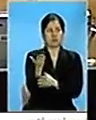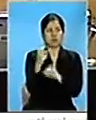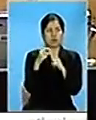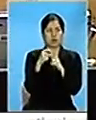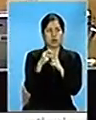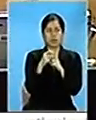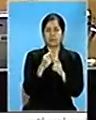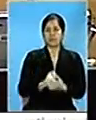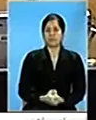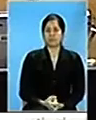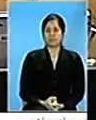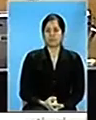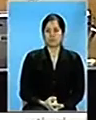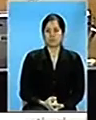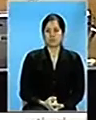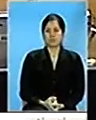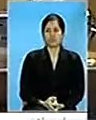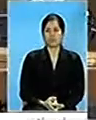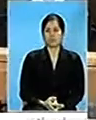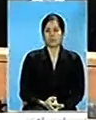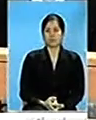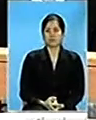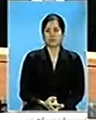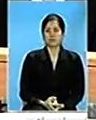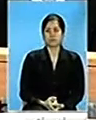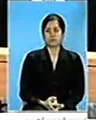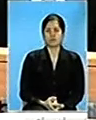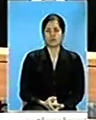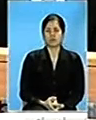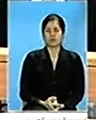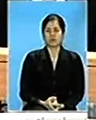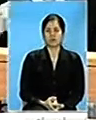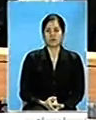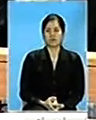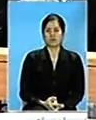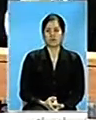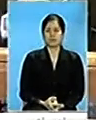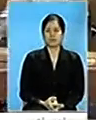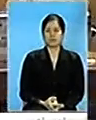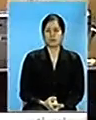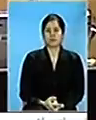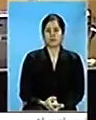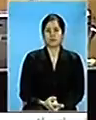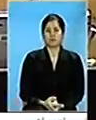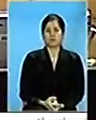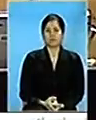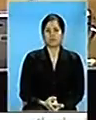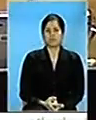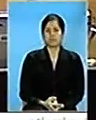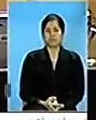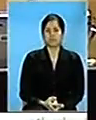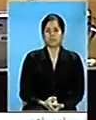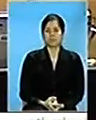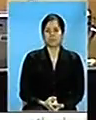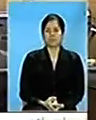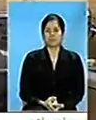อนก็พอแล้วครับ ยินดีครับท่านประธานขอนะครับ ให้แค่นั้นก็จบเอาท่านเจยุเชิญประท้วงผมเลยครับเอ